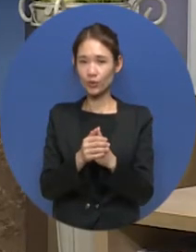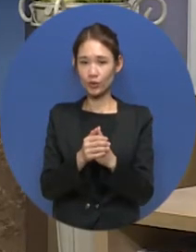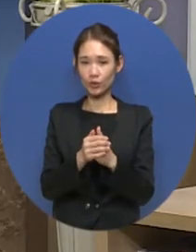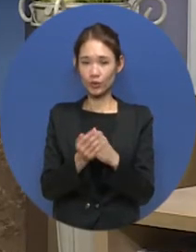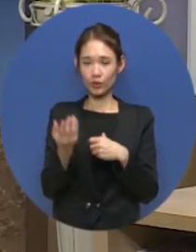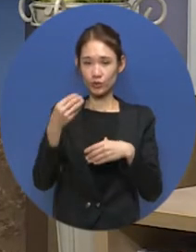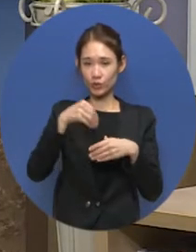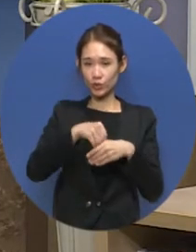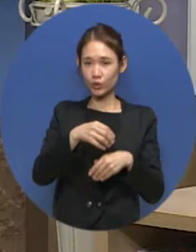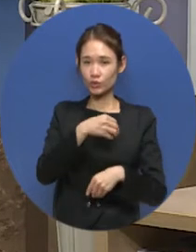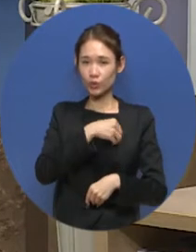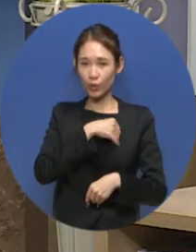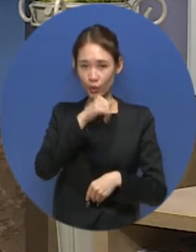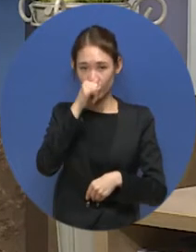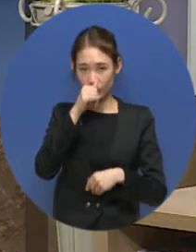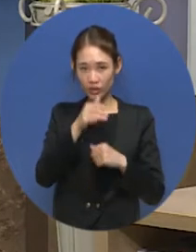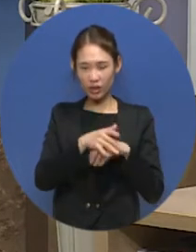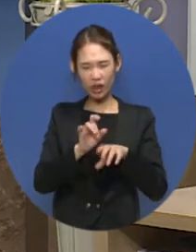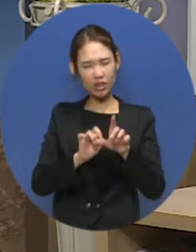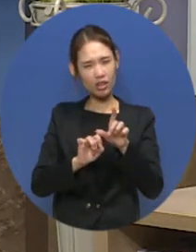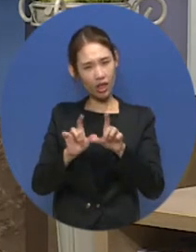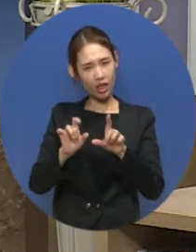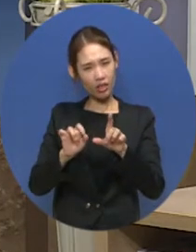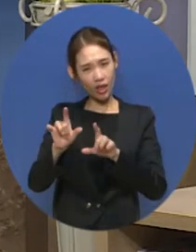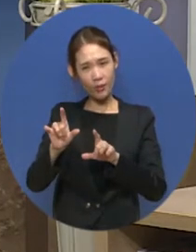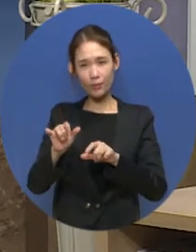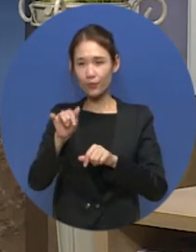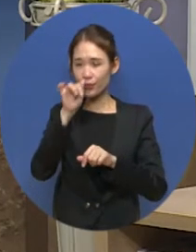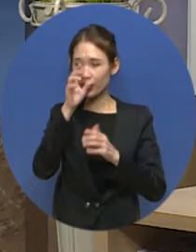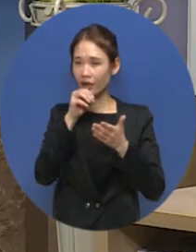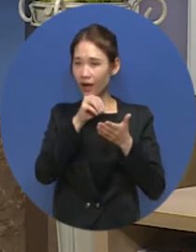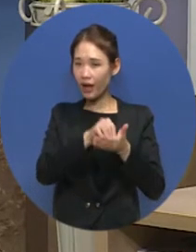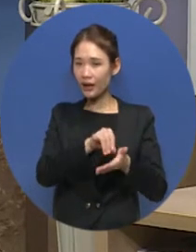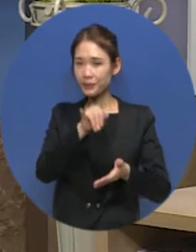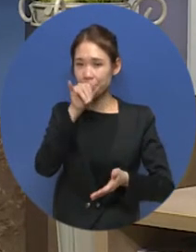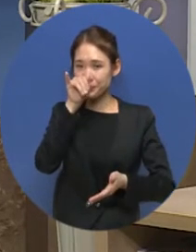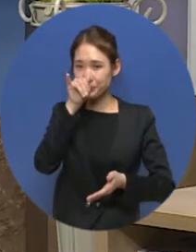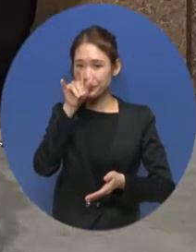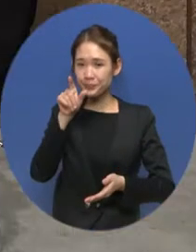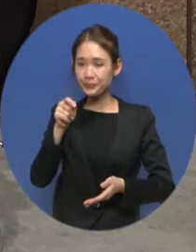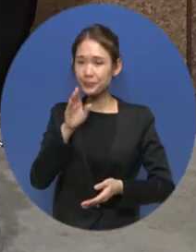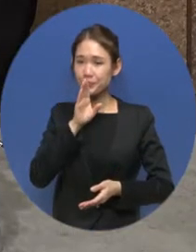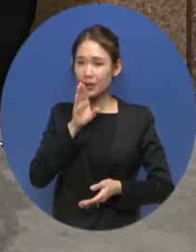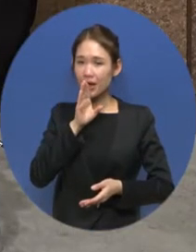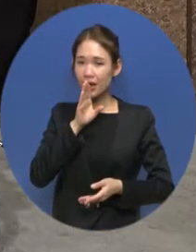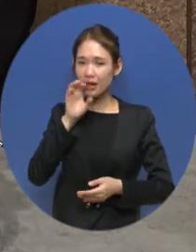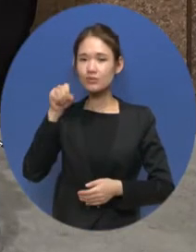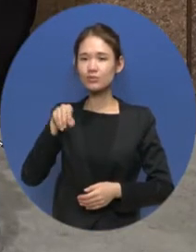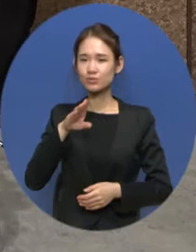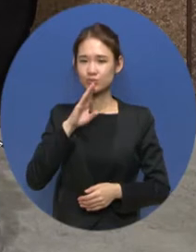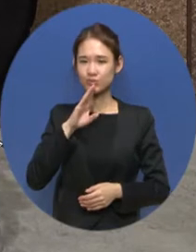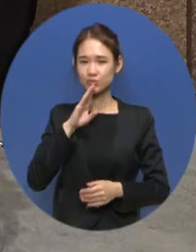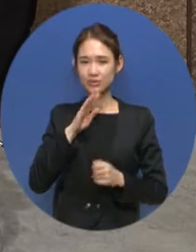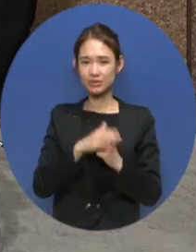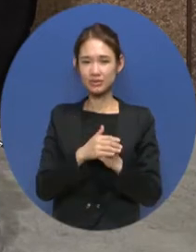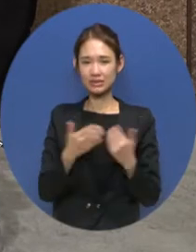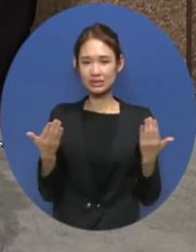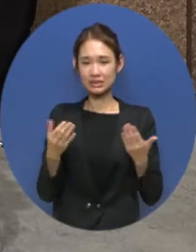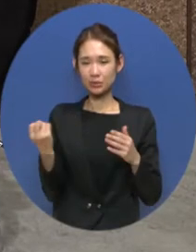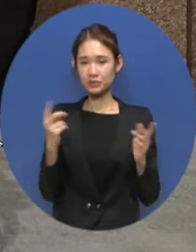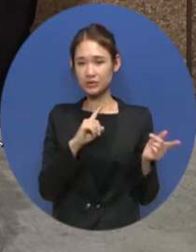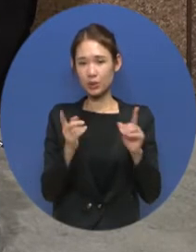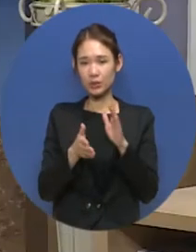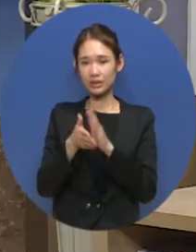그 협회에 소속이 되어 있다면은 거의 네. 대다수가 네. 그 가입이 되어 있다고 보면 되겠네요. 네, 그렇죠. 그렇다면 이 직업